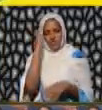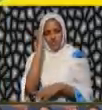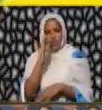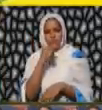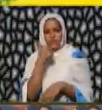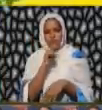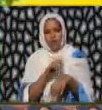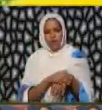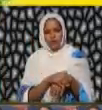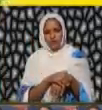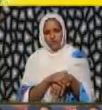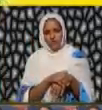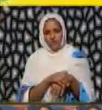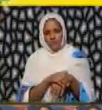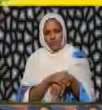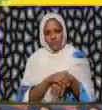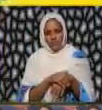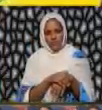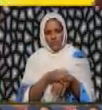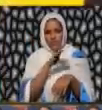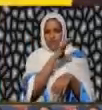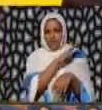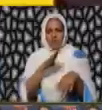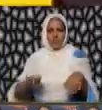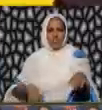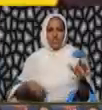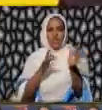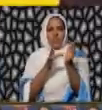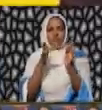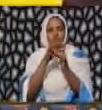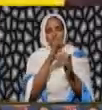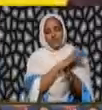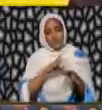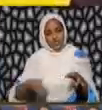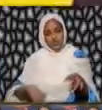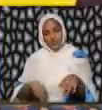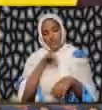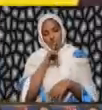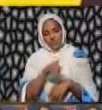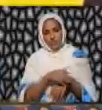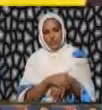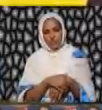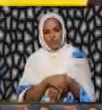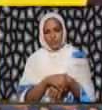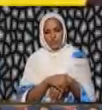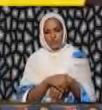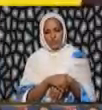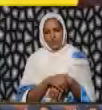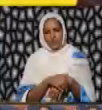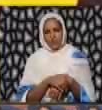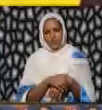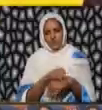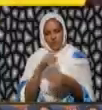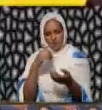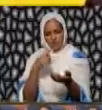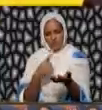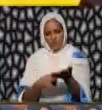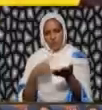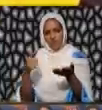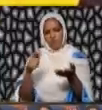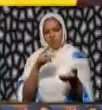ማን ነው? ጌታችን ኢየሱስ ክርስቶስ። ጌታችን ኢየሱስ ክርስቶስ ነው አይደል? እናቱስ ማን ነው?